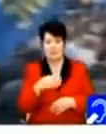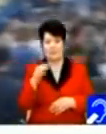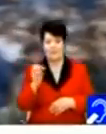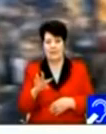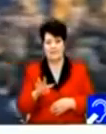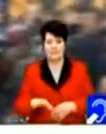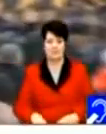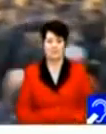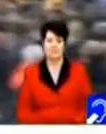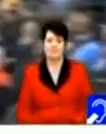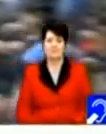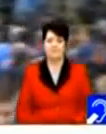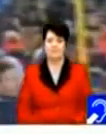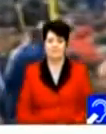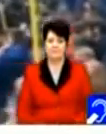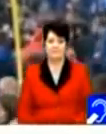2013-2014.